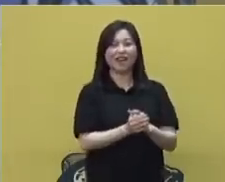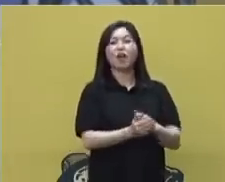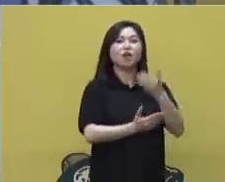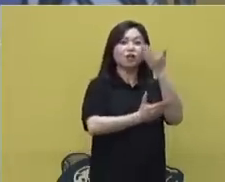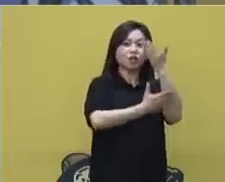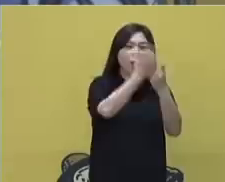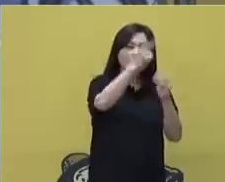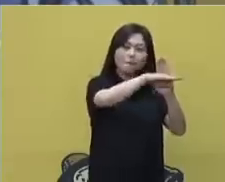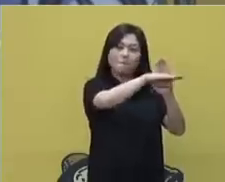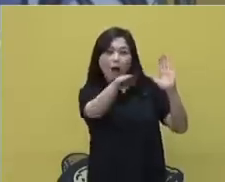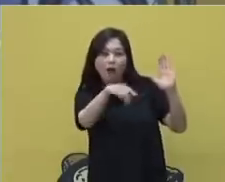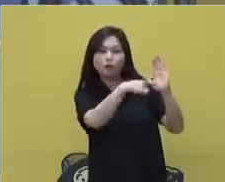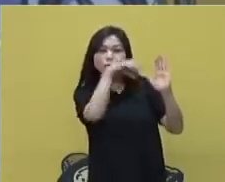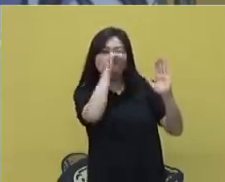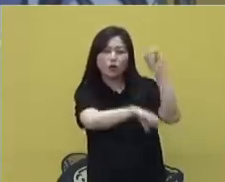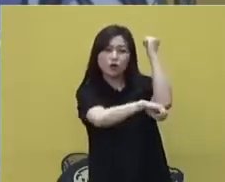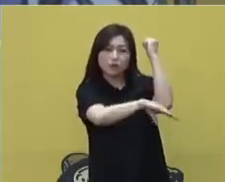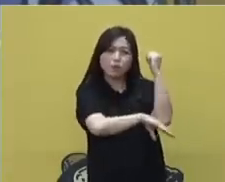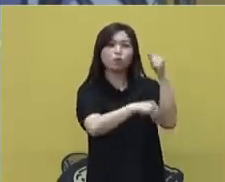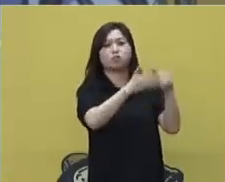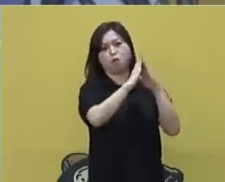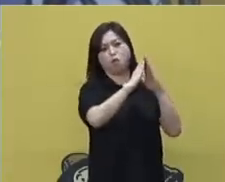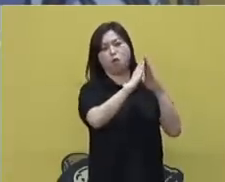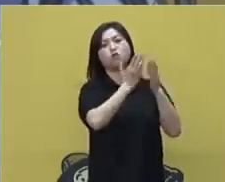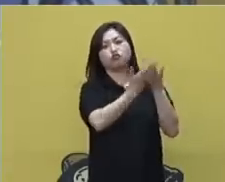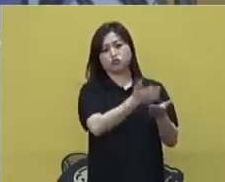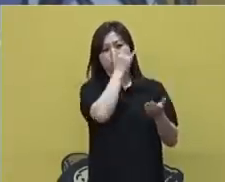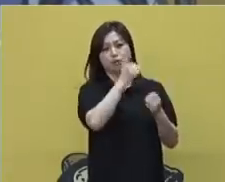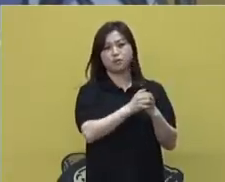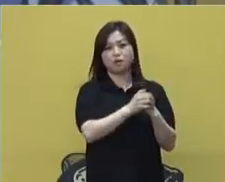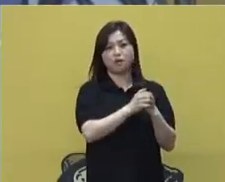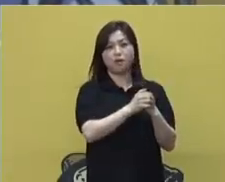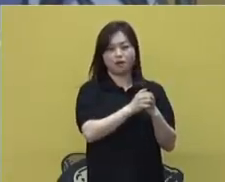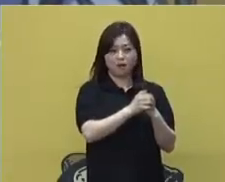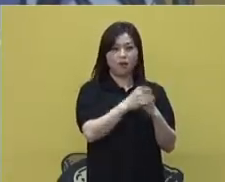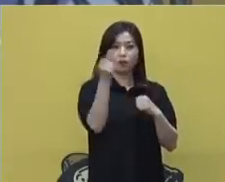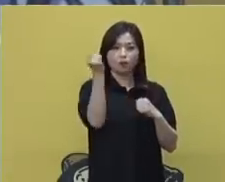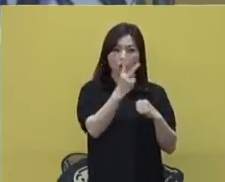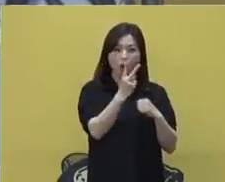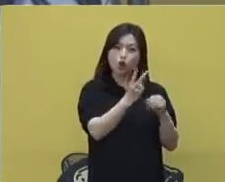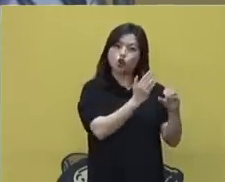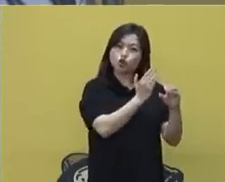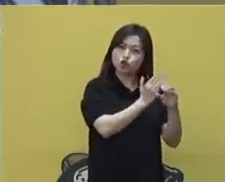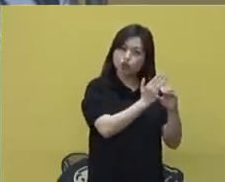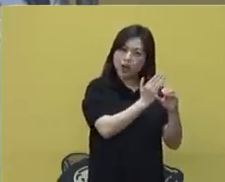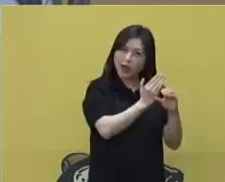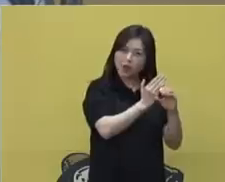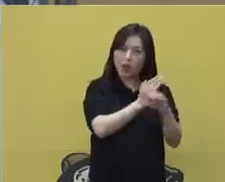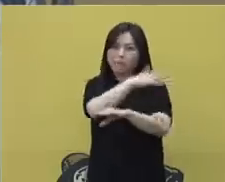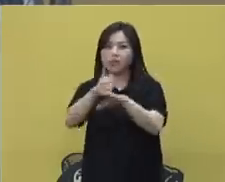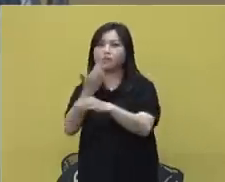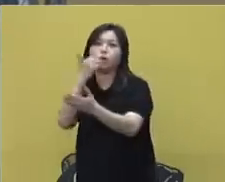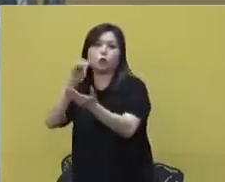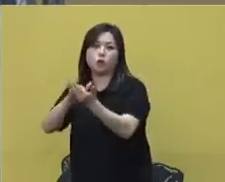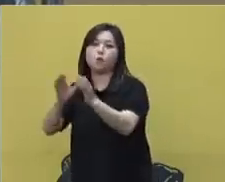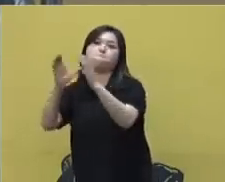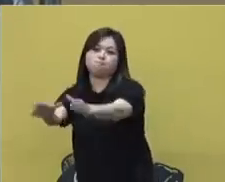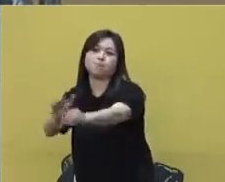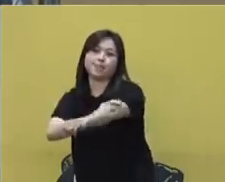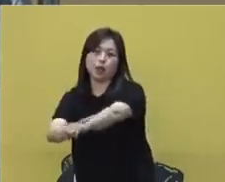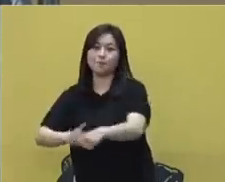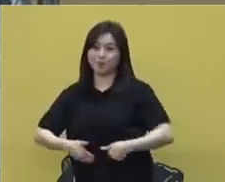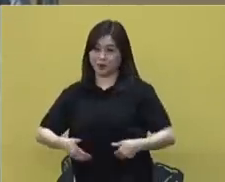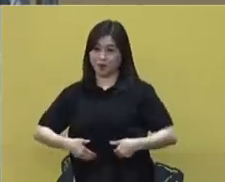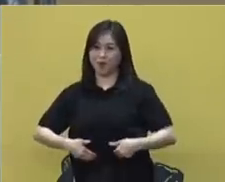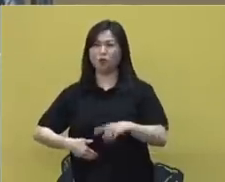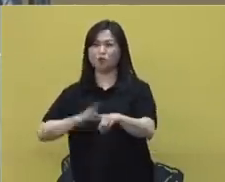중요하고 통일에 초석을 놓는 것도 중요한데 중석과 마지막 돌, 종석을 제대로 놔야 됩니다. 모든 일을 할 때.